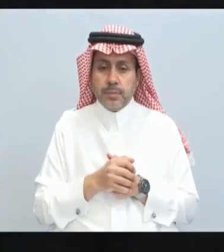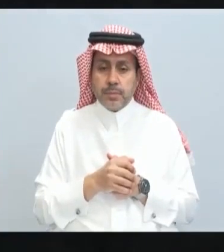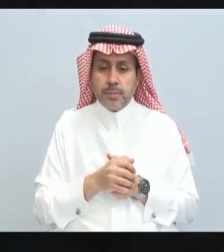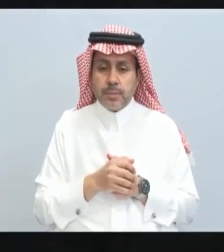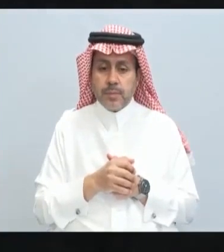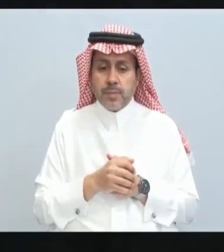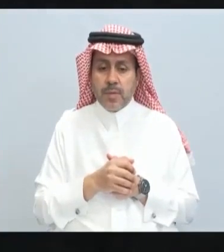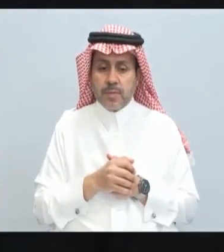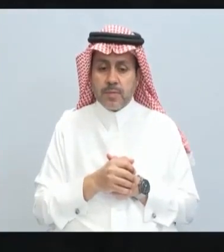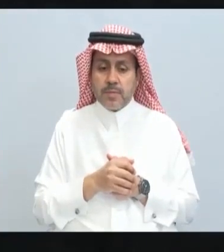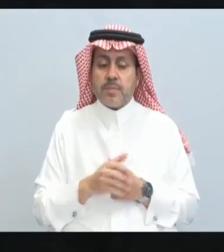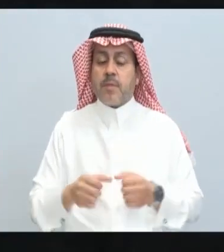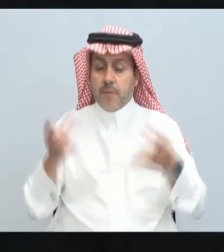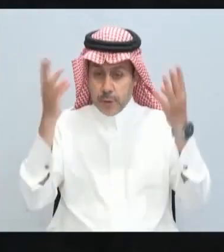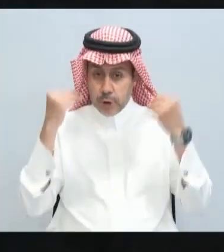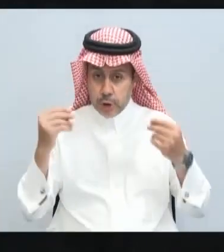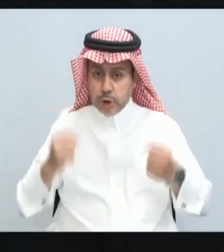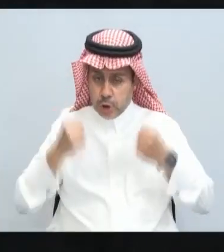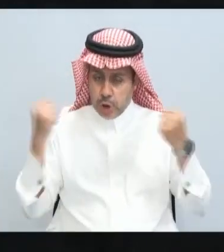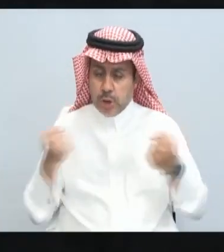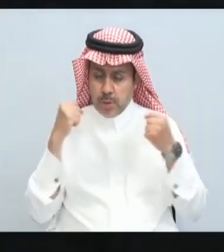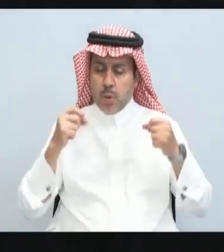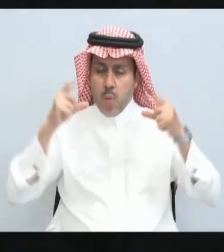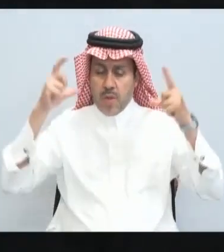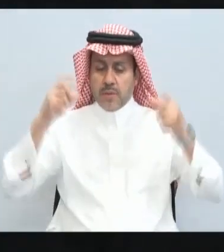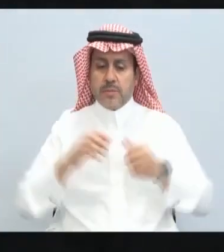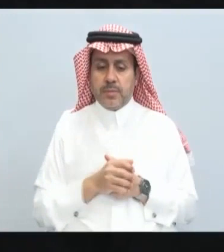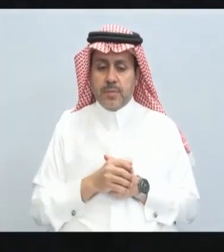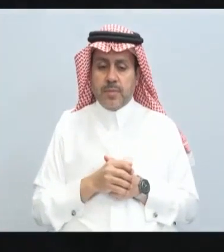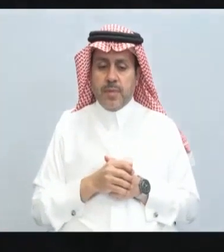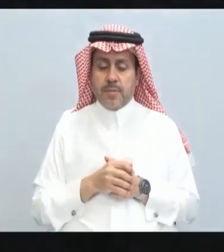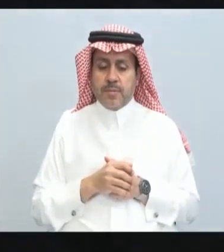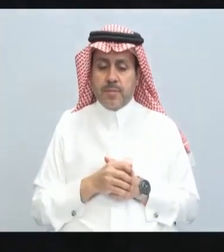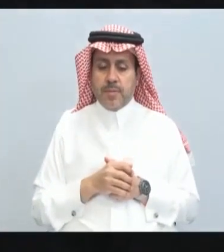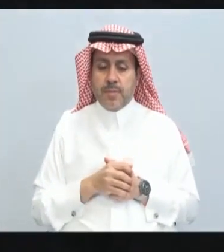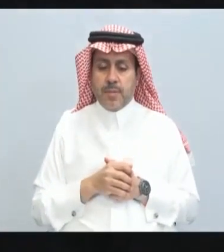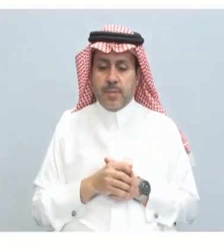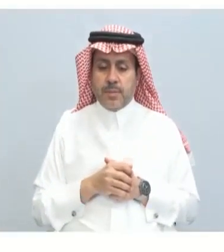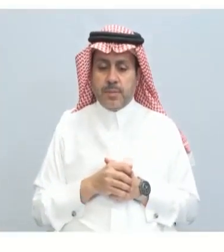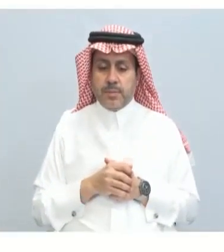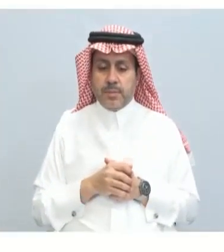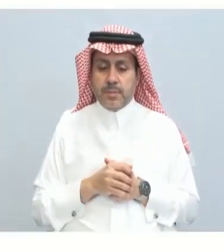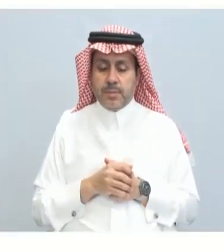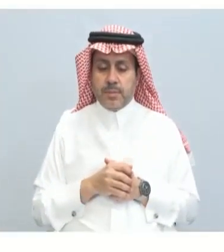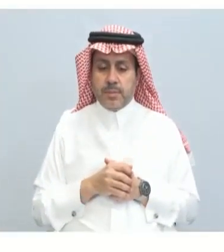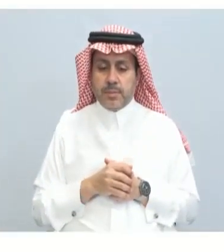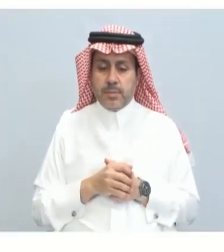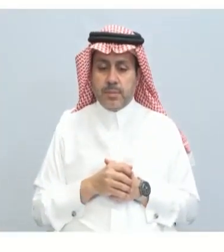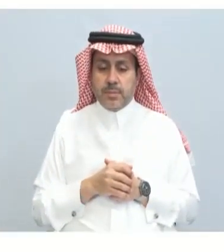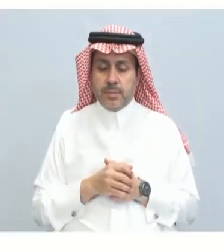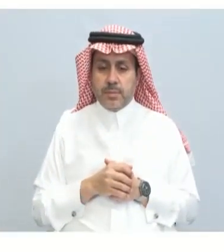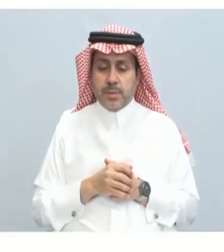احد الطرفين في التدريبات باذن الله سيتضح المقام والمقام اكثر تدريبات